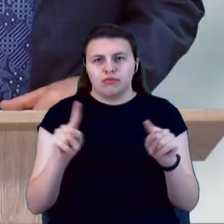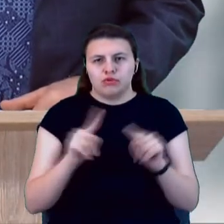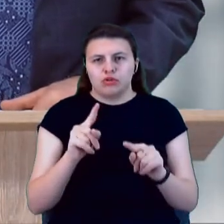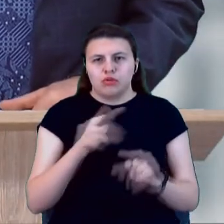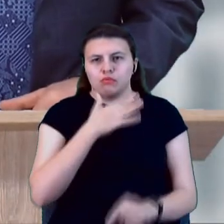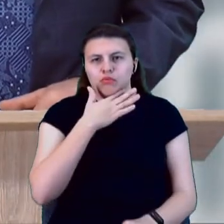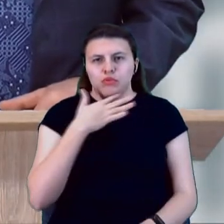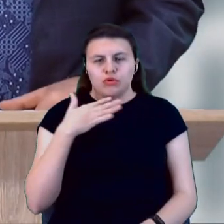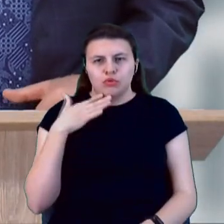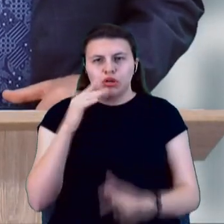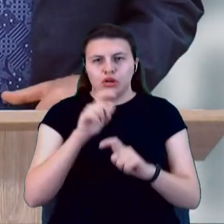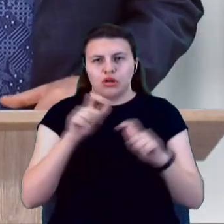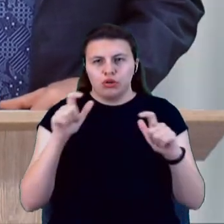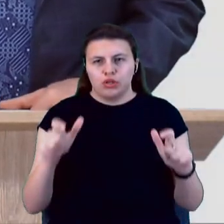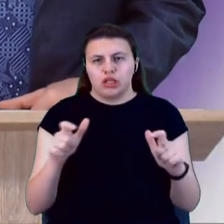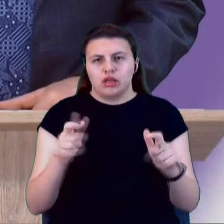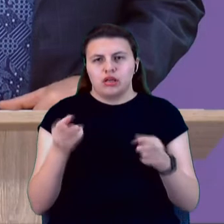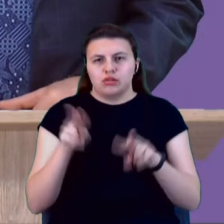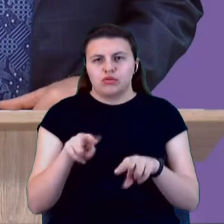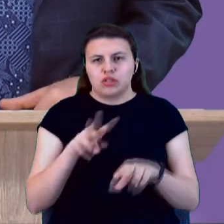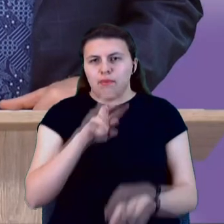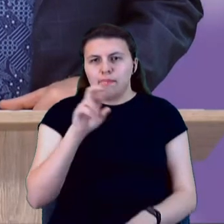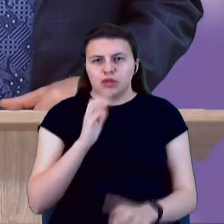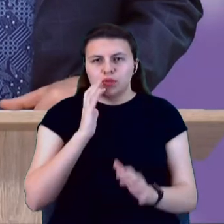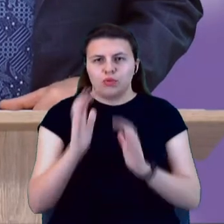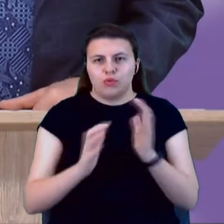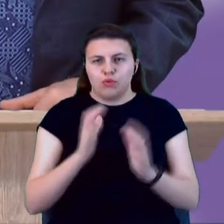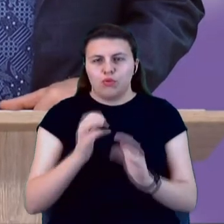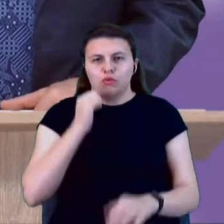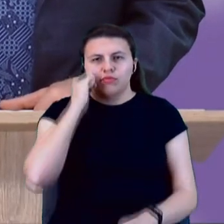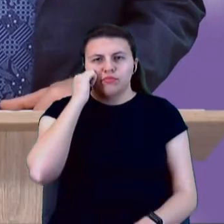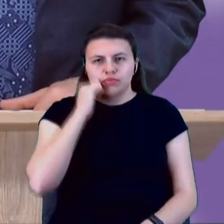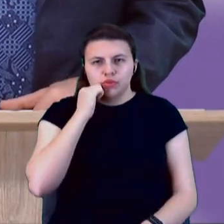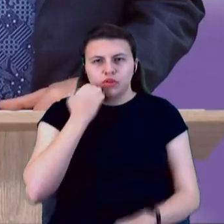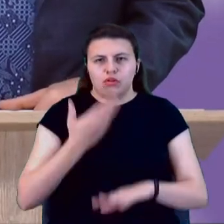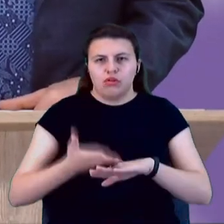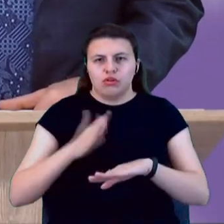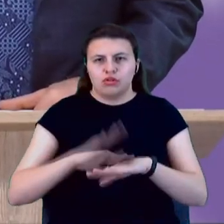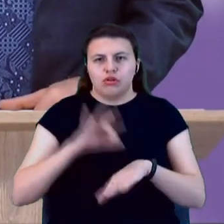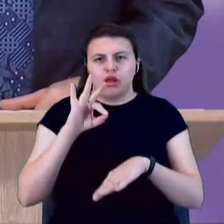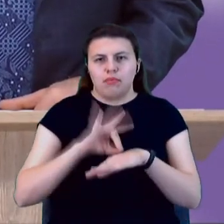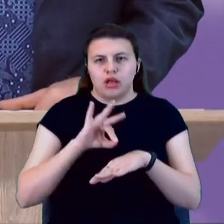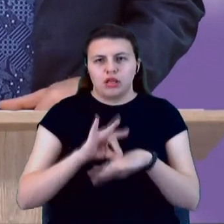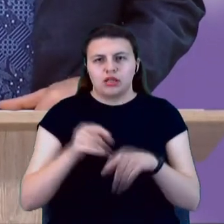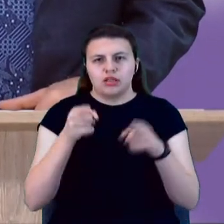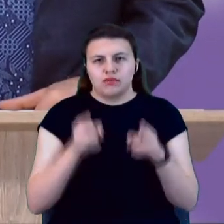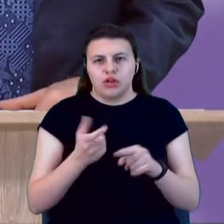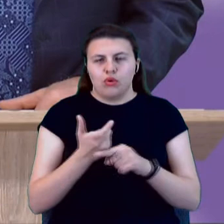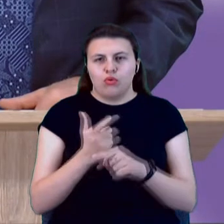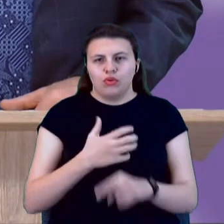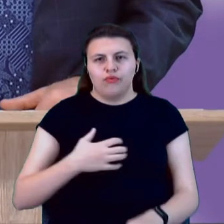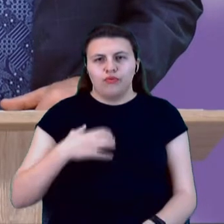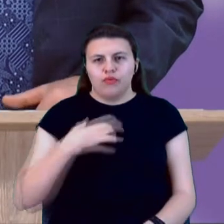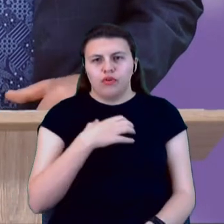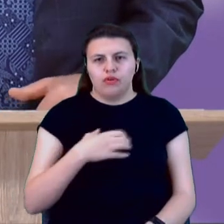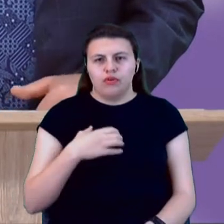ухода. Пожилых людей, тяжело больных людей. Это действительно очень важно. Также